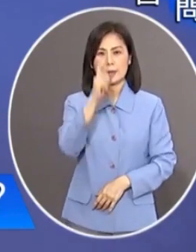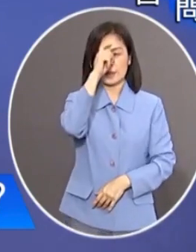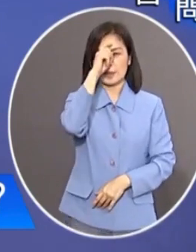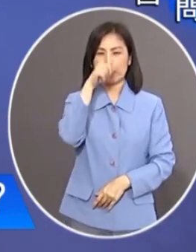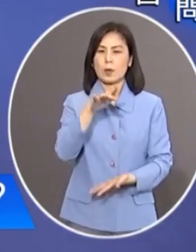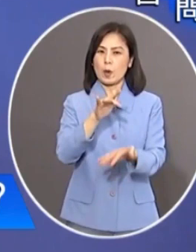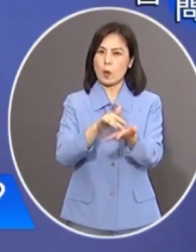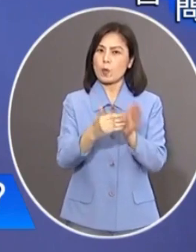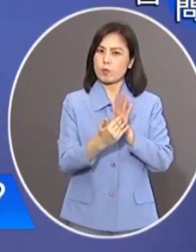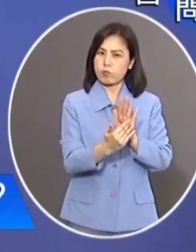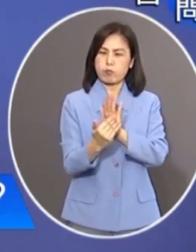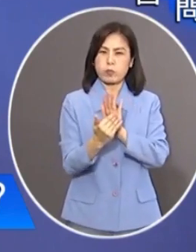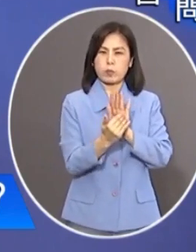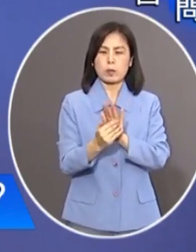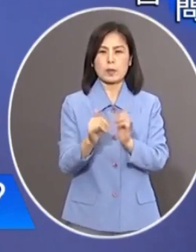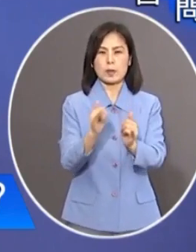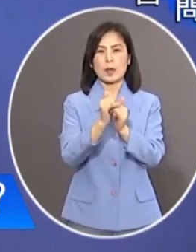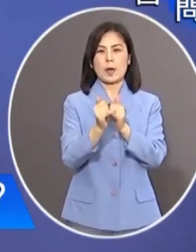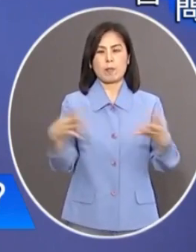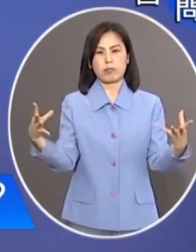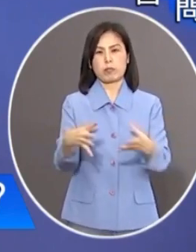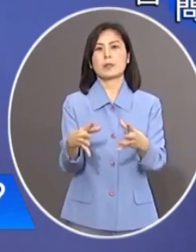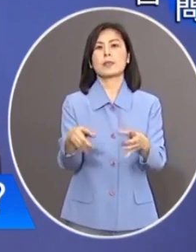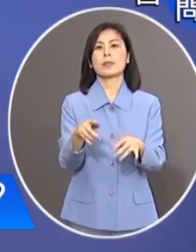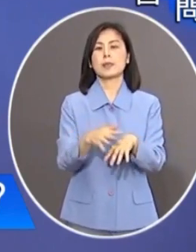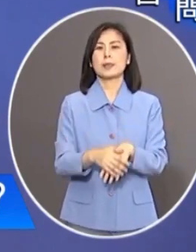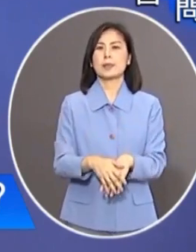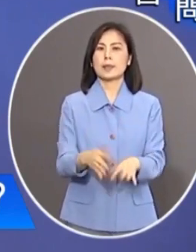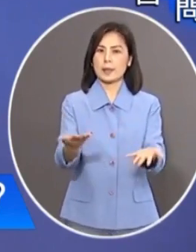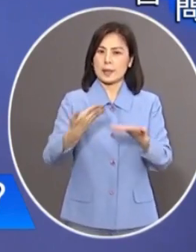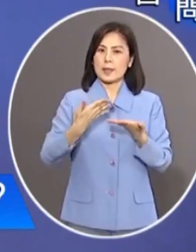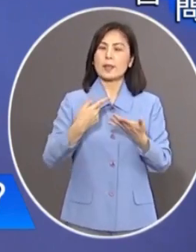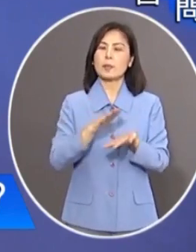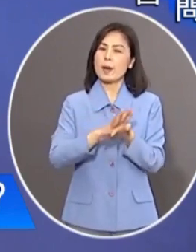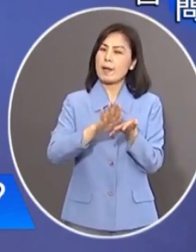毒全民一起来，还